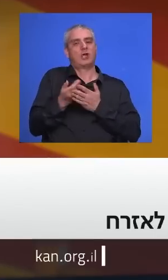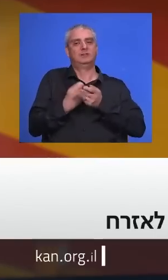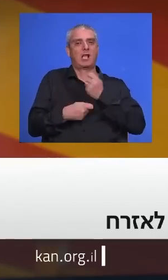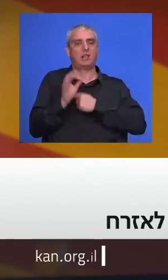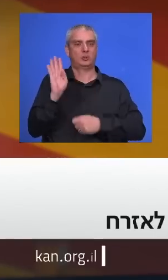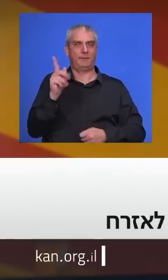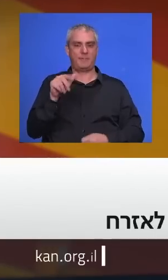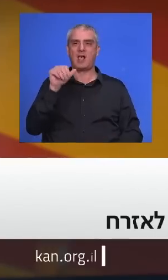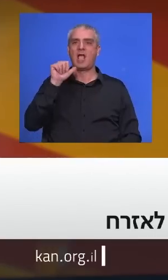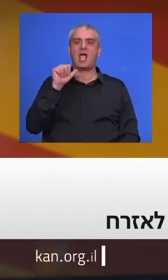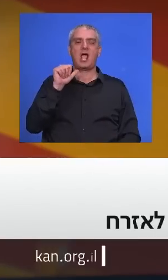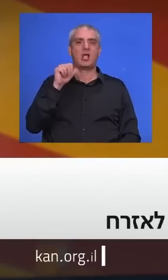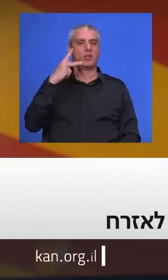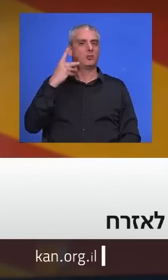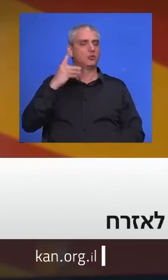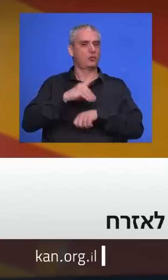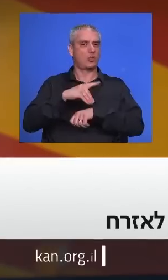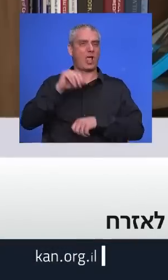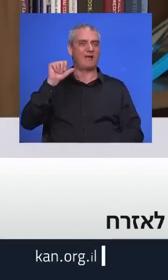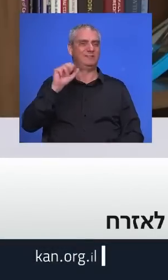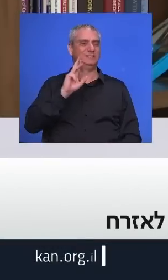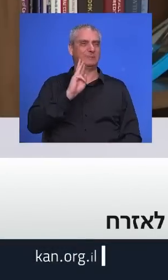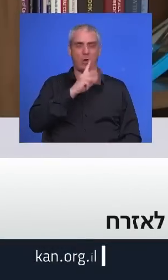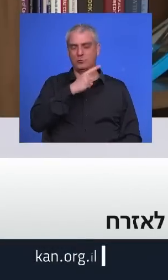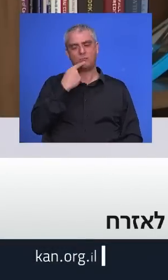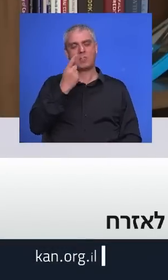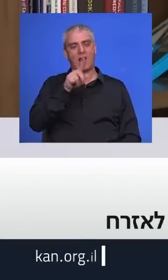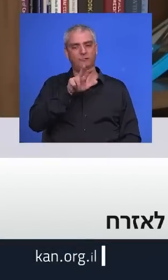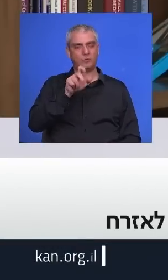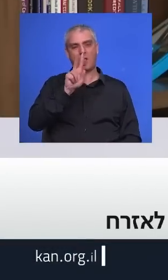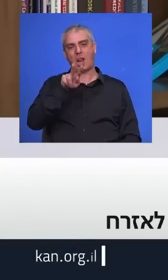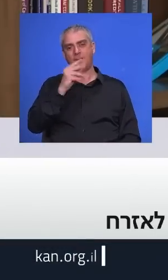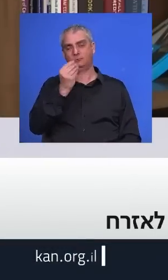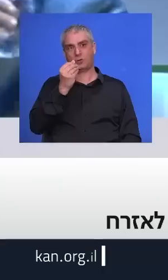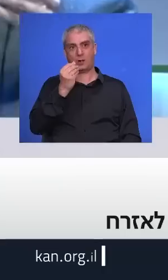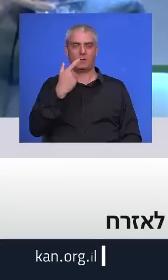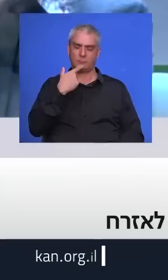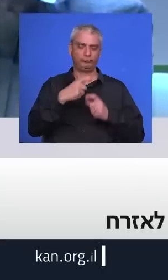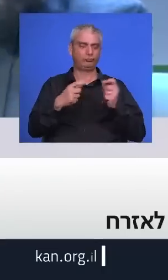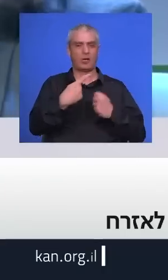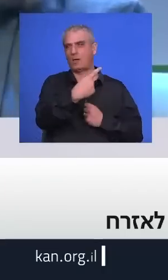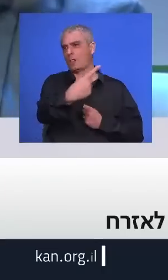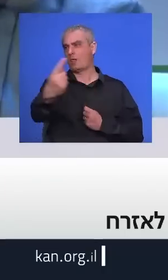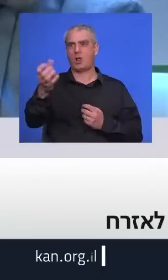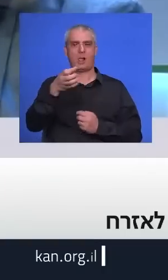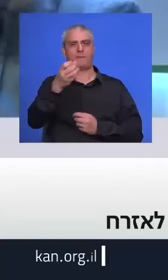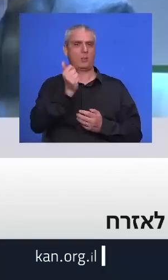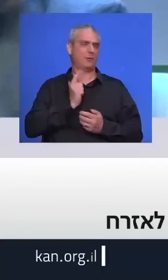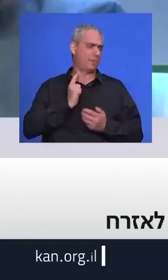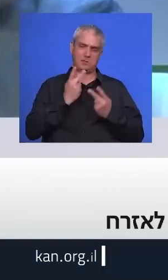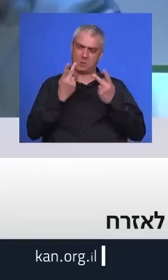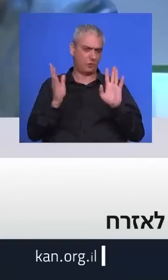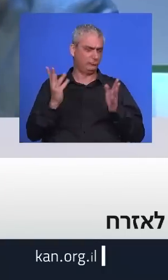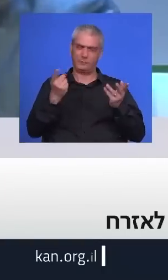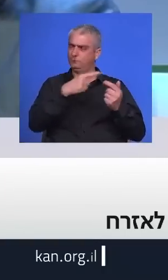נתניהו אבי שמחון. התוכנית הזאת אומרת בעצם בוא ניתן בין 1,800 ל-2,000 שקלים, בעצם צ'ק לכל מעון פרטי, לא משנה ויצו